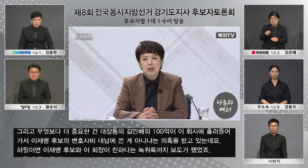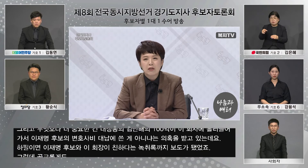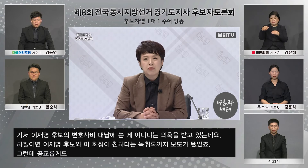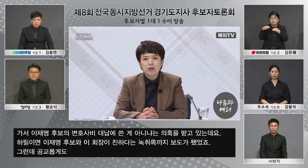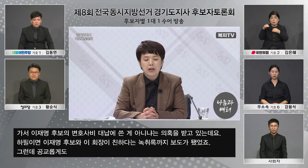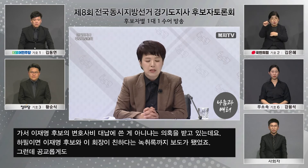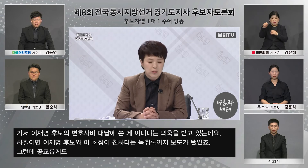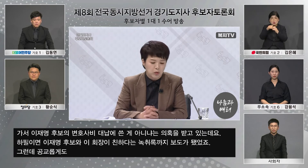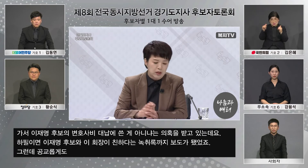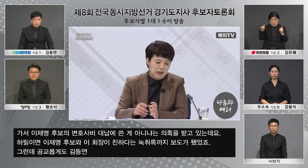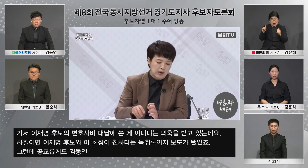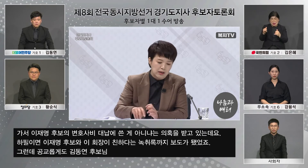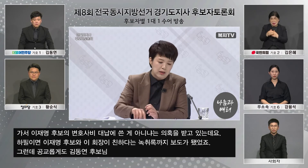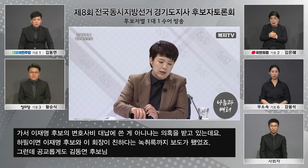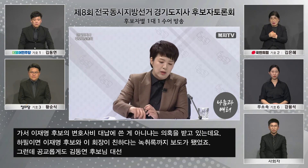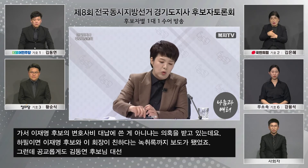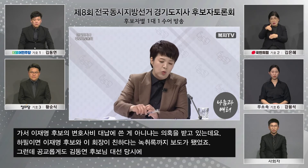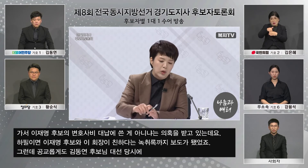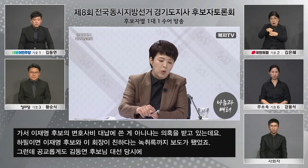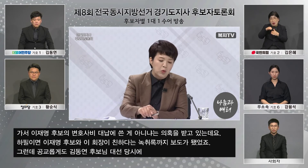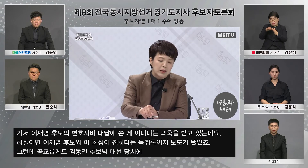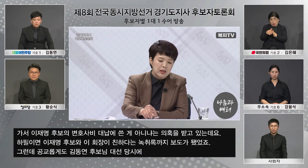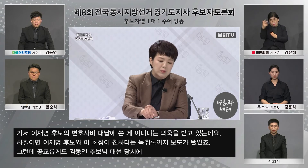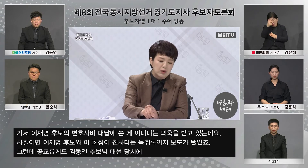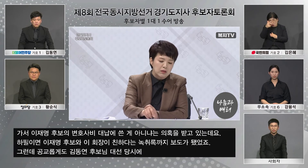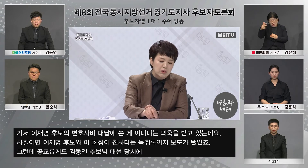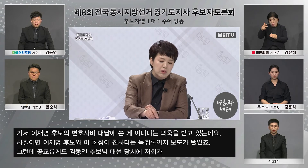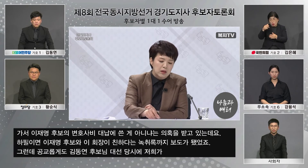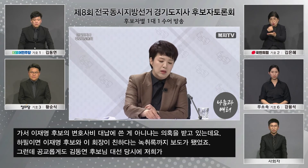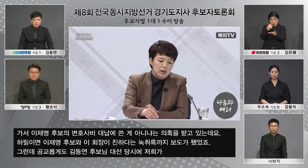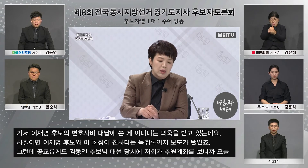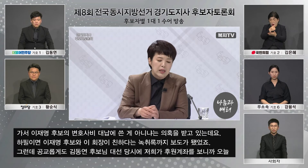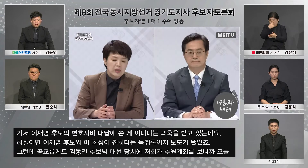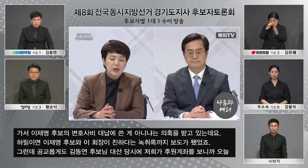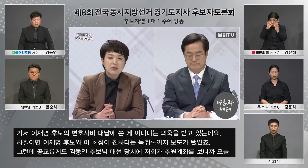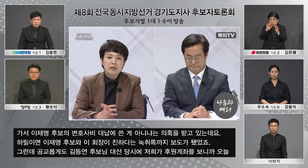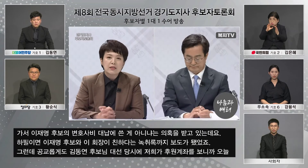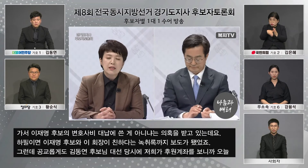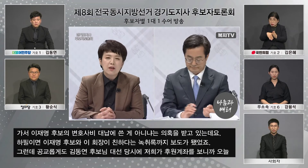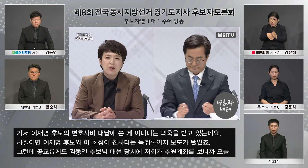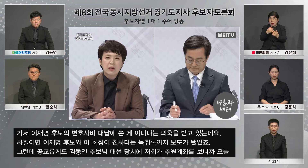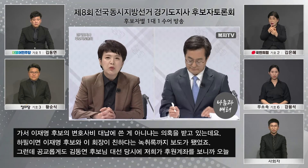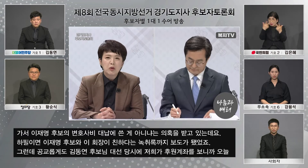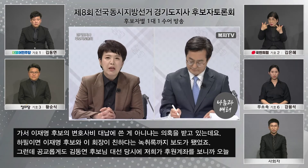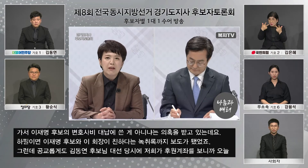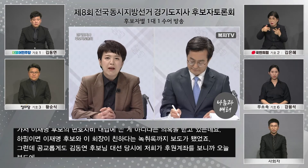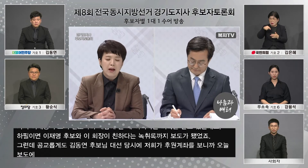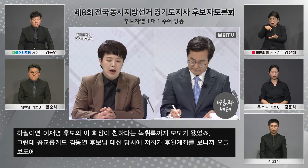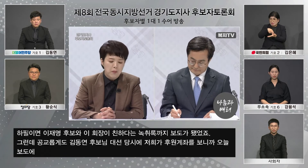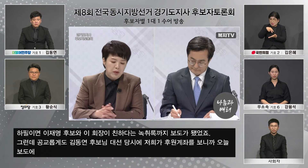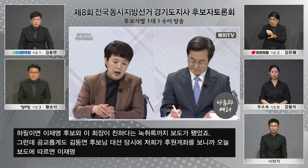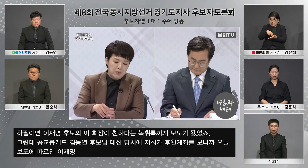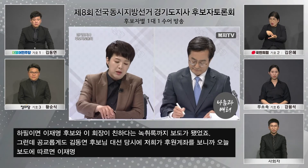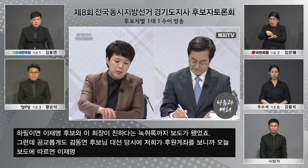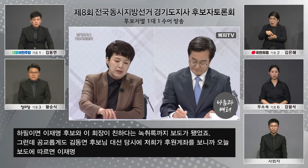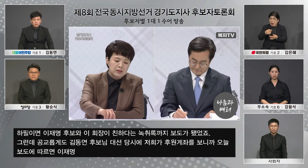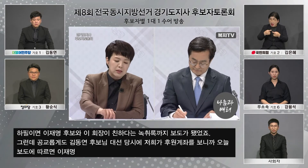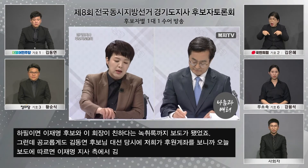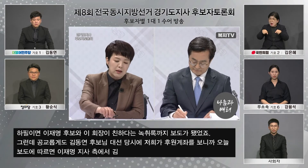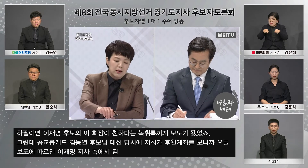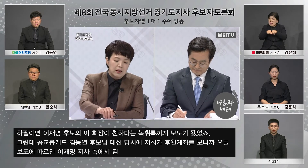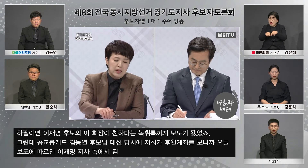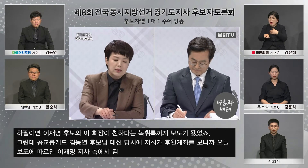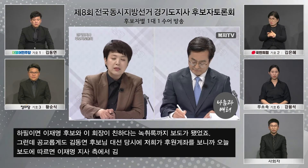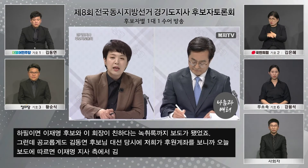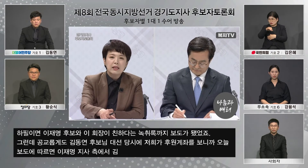당시에 저희가 후원 계좌를 보니까 오늘 보도에 따르면 이재명 지사 측에서 김 후보님께 함께하면